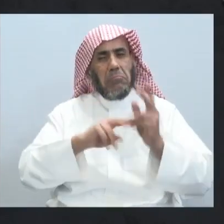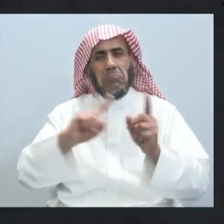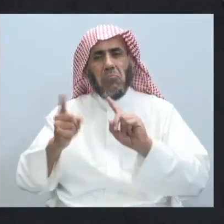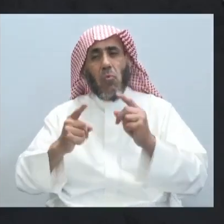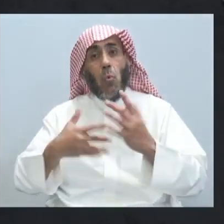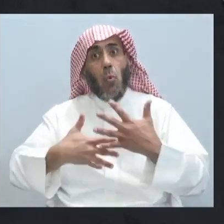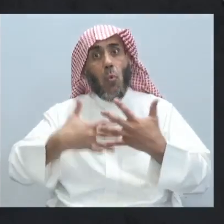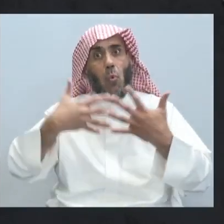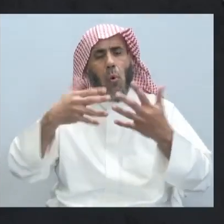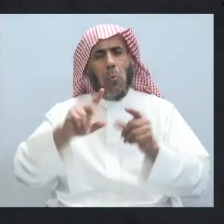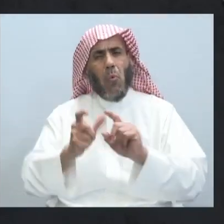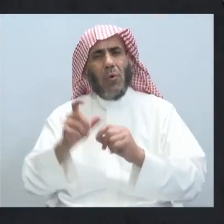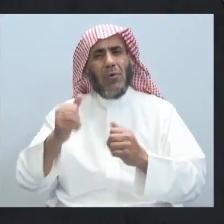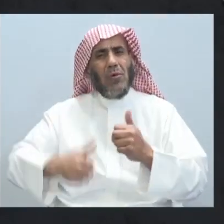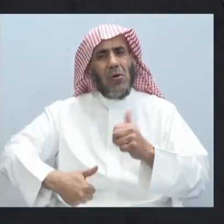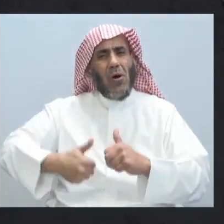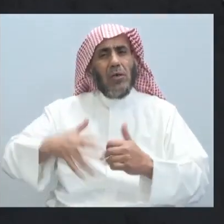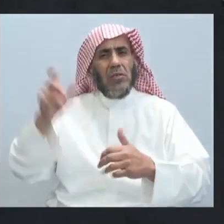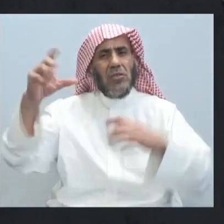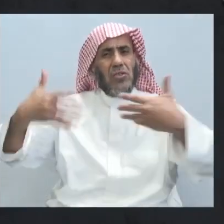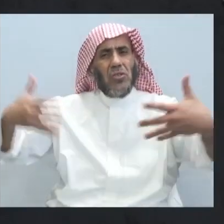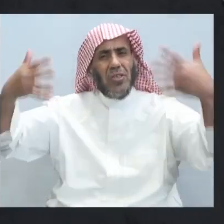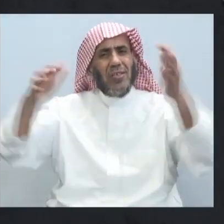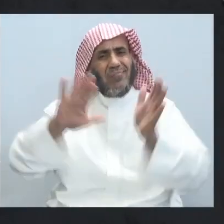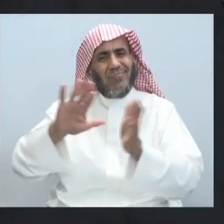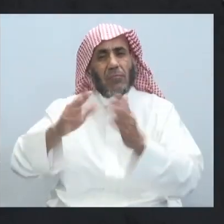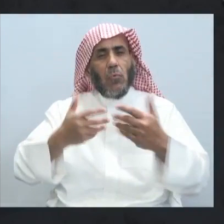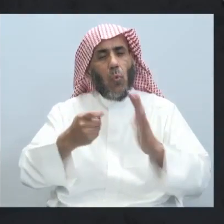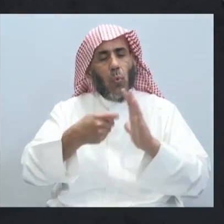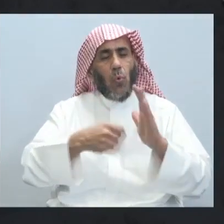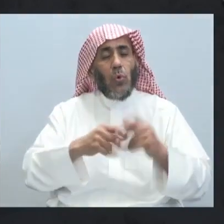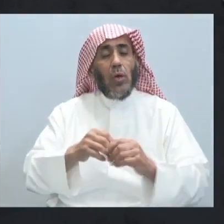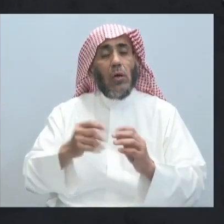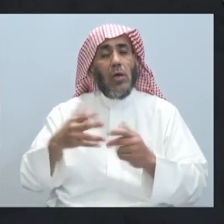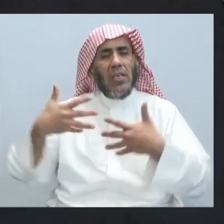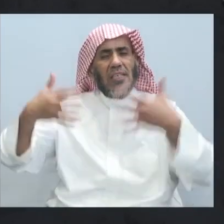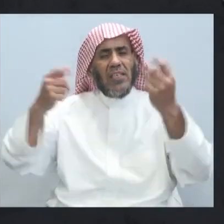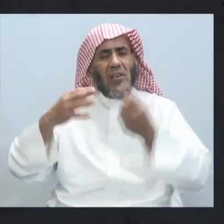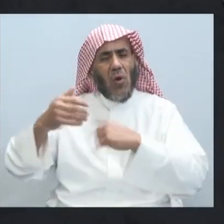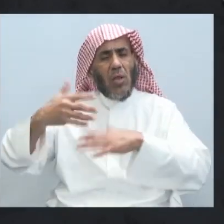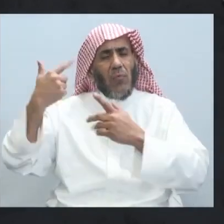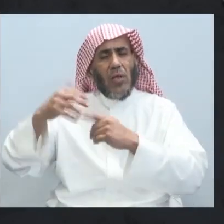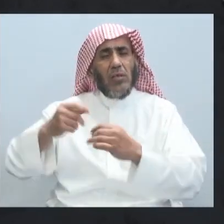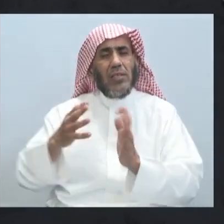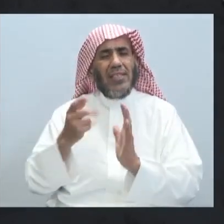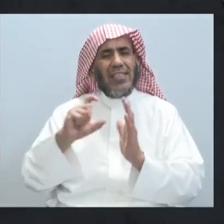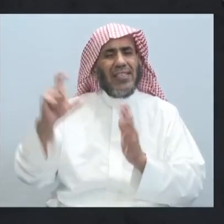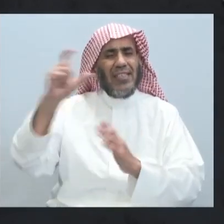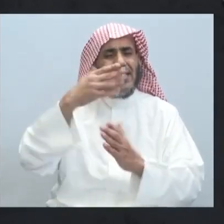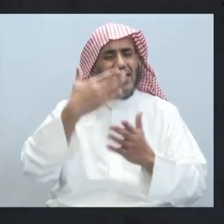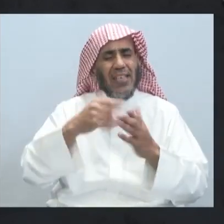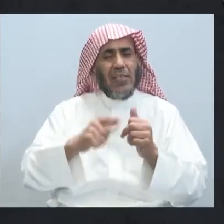طبعا نحن قبل ذلك عرفنا ان النثره في عصر صدر الاسلام مقارنه بالشعر كان اكبر ثم في العصر